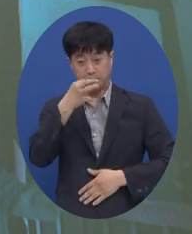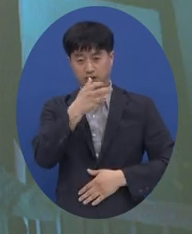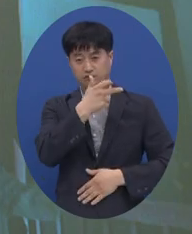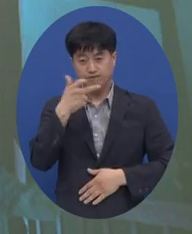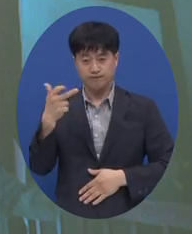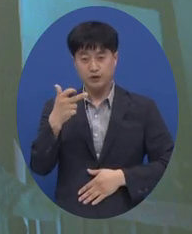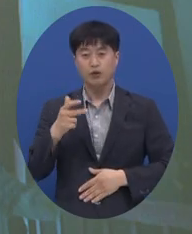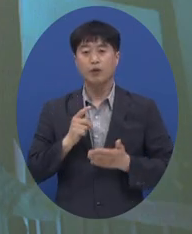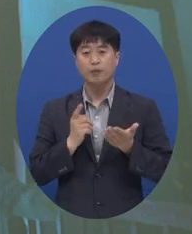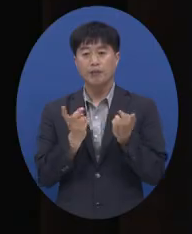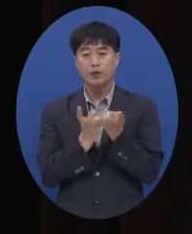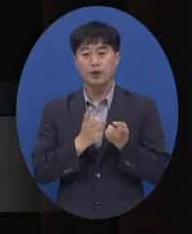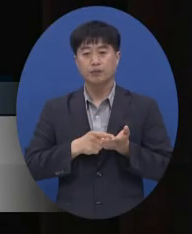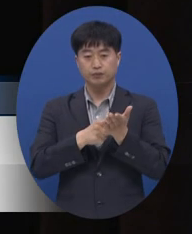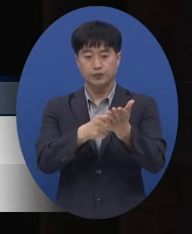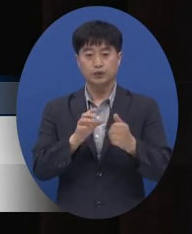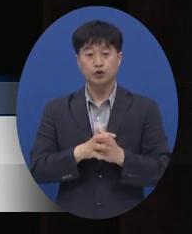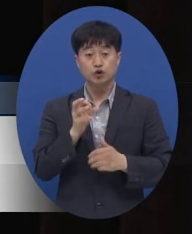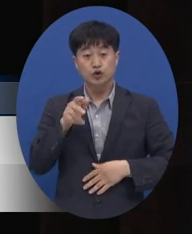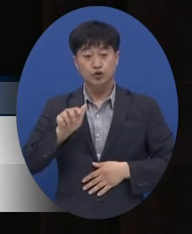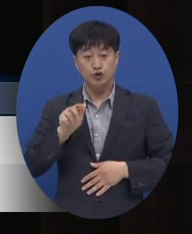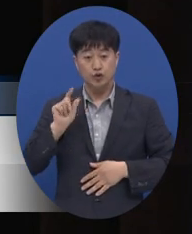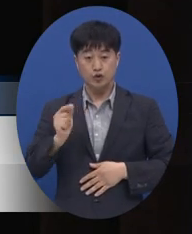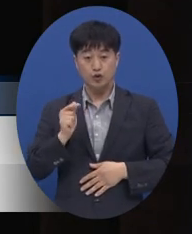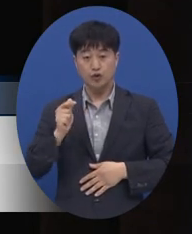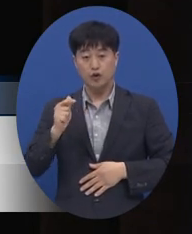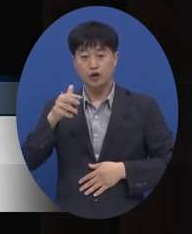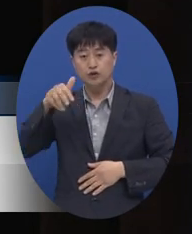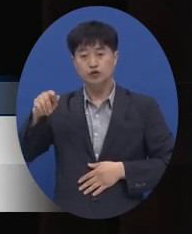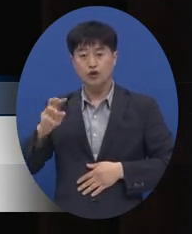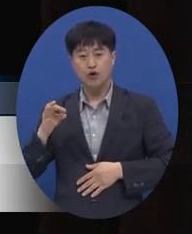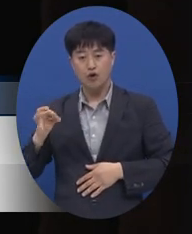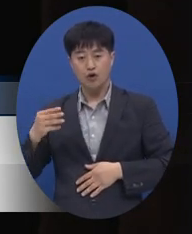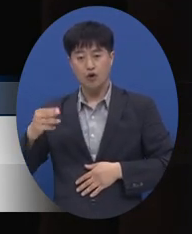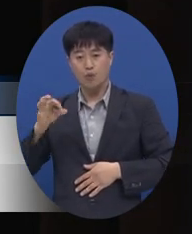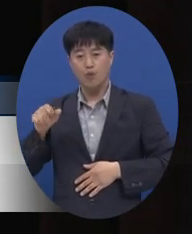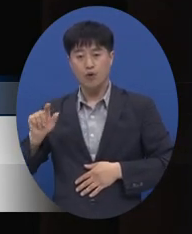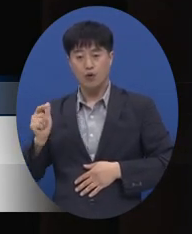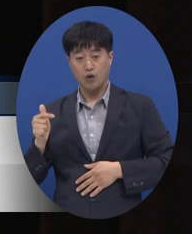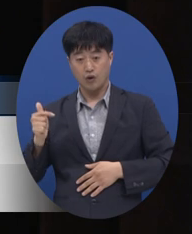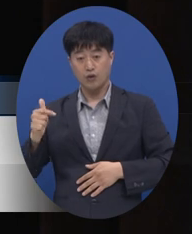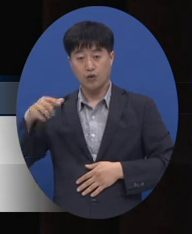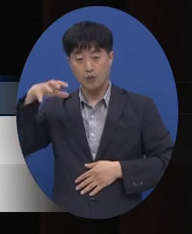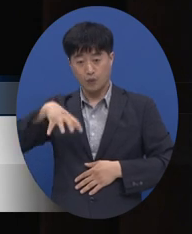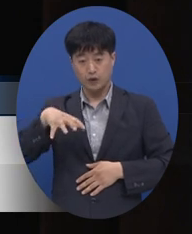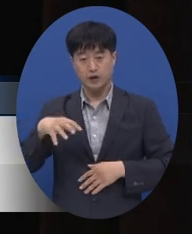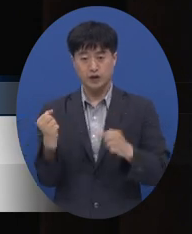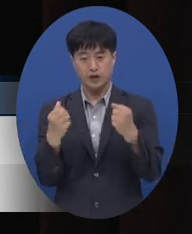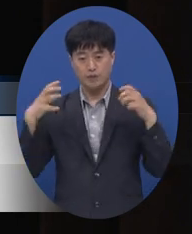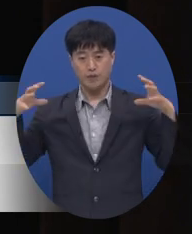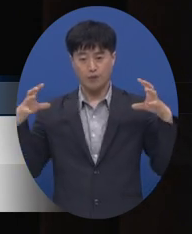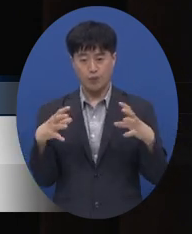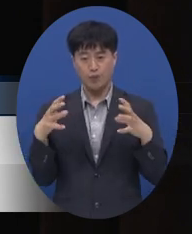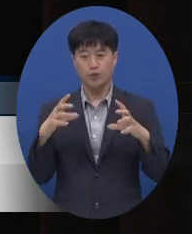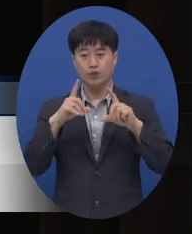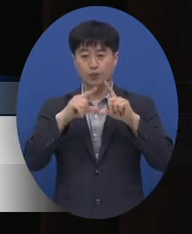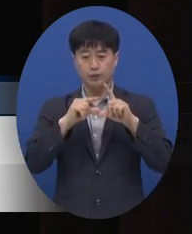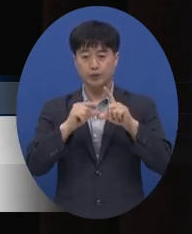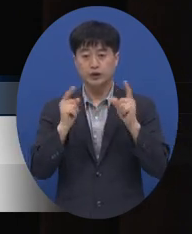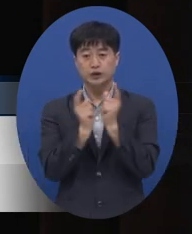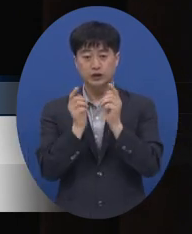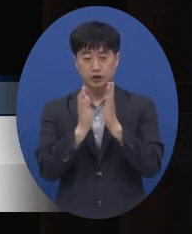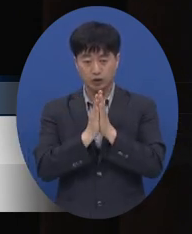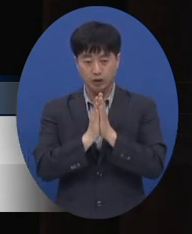방안을 제시했습니다. 연천군과 철원군이 북한의 철원군이 협력할 수 있는